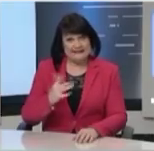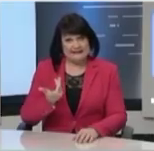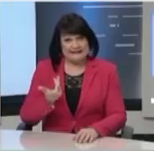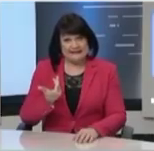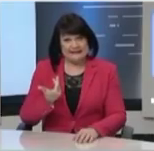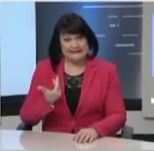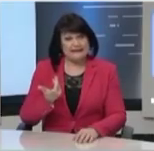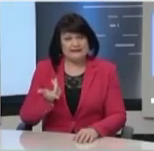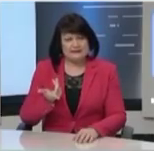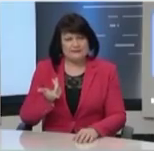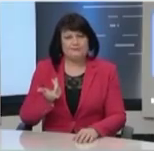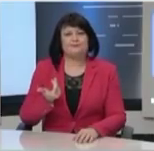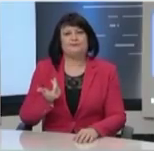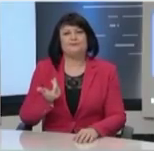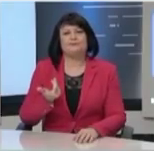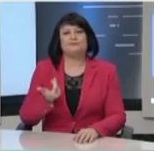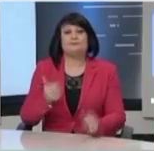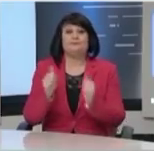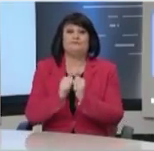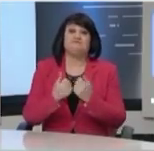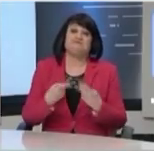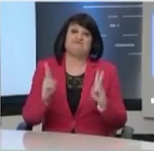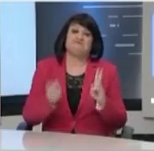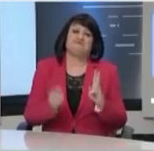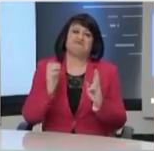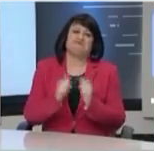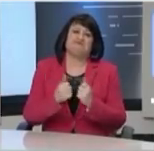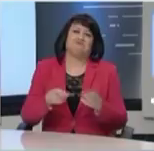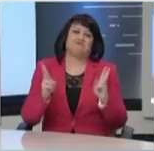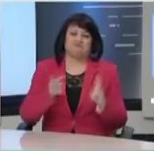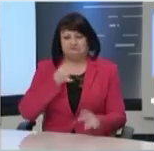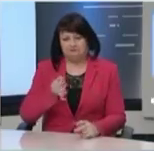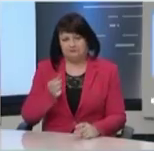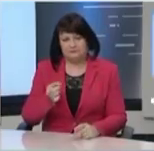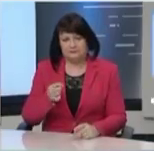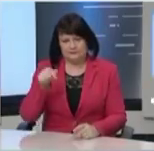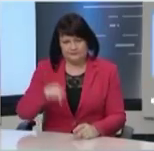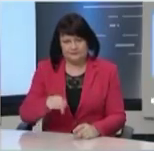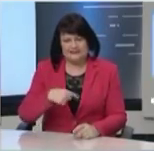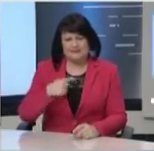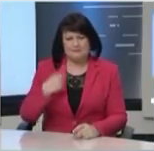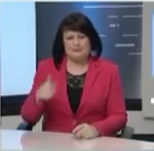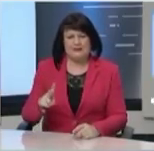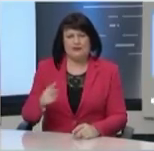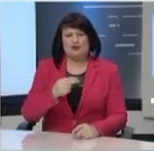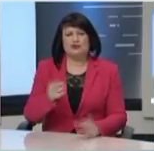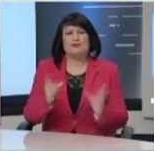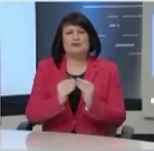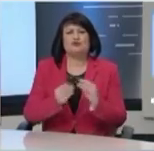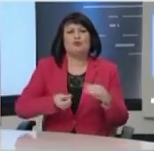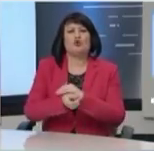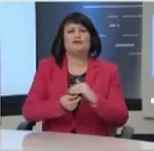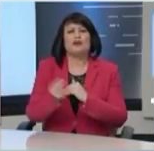και αυτοχαρακτηριζόσασταν ως φιλελεύθερος, νέο φιλελεύθερος λέγαμε εμείς. Σήμερα με τις τάσεις σας στο μακεδονικό και το